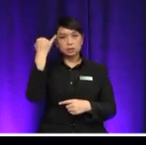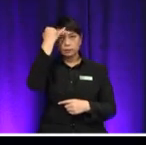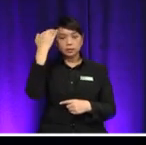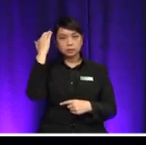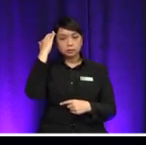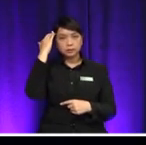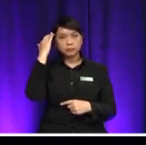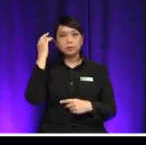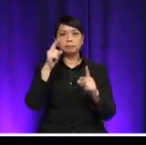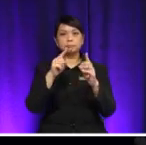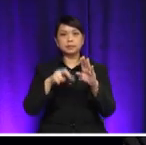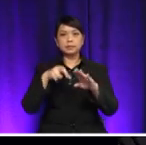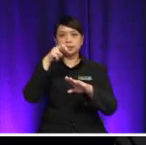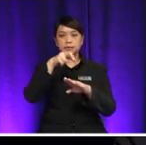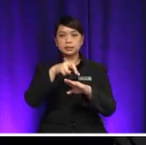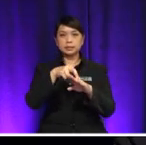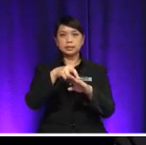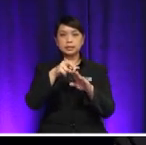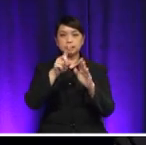peningkatan ini